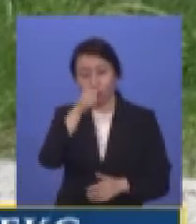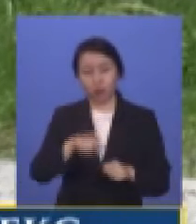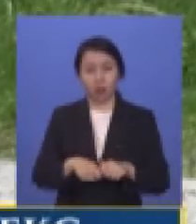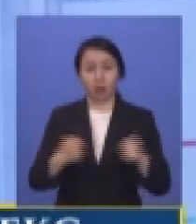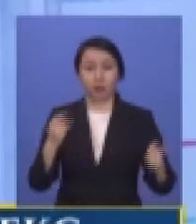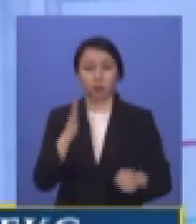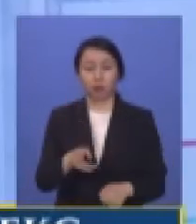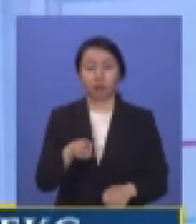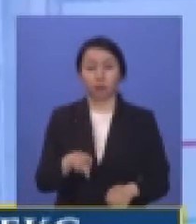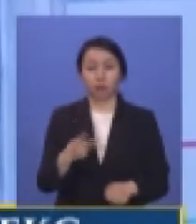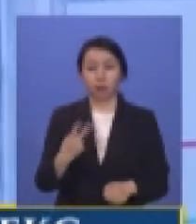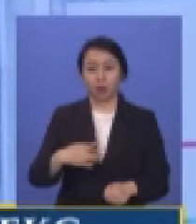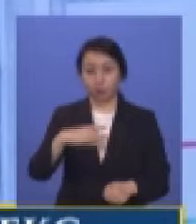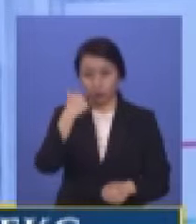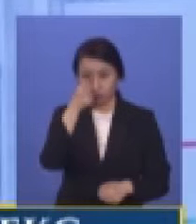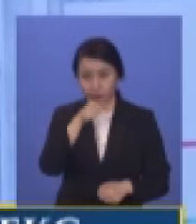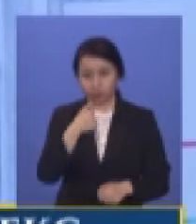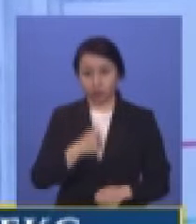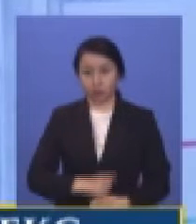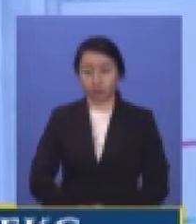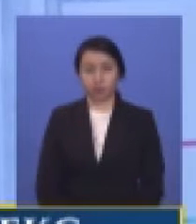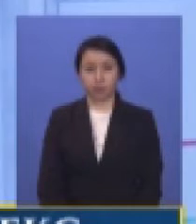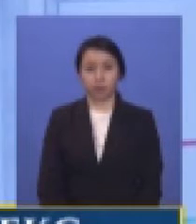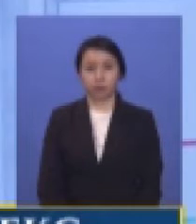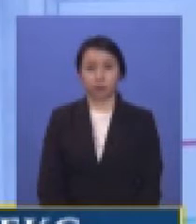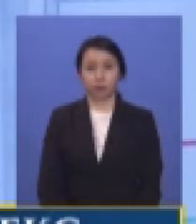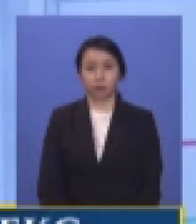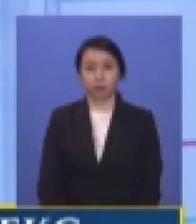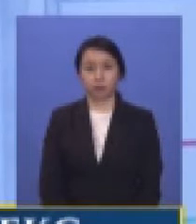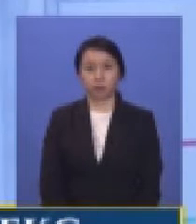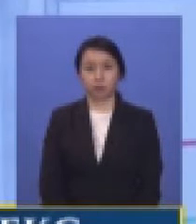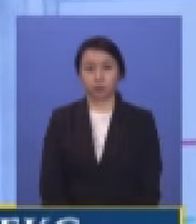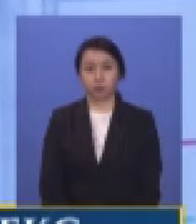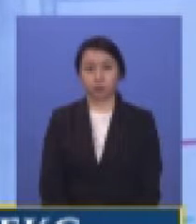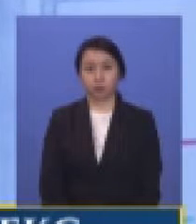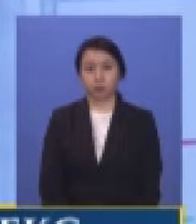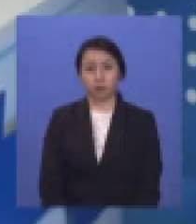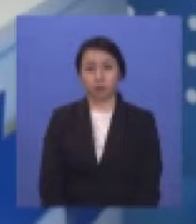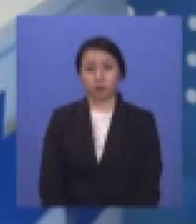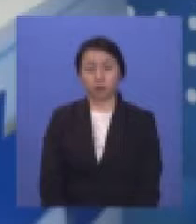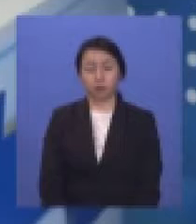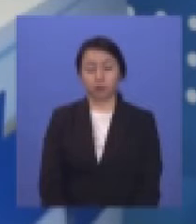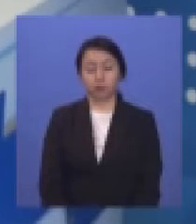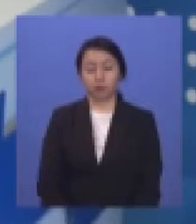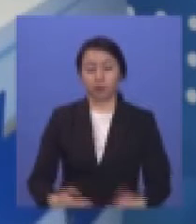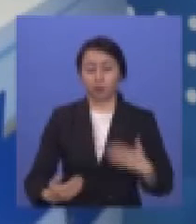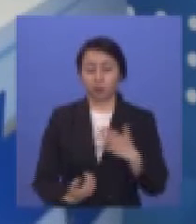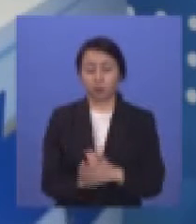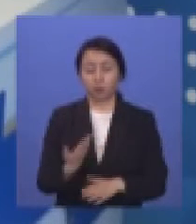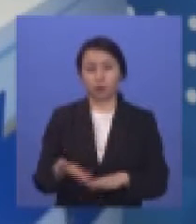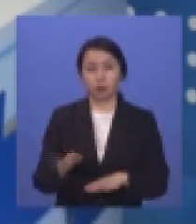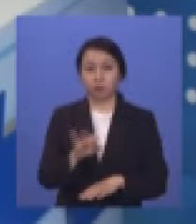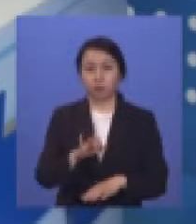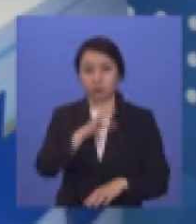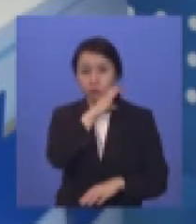Открытие состоится в 2025-м. Тамерлан Тлеубаев, Нурбол Балгабеков, Адиль Нуржанов, служба новостей. Новые страницы